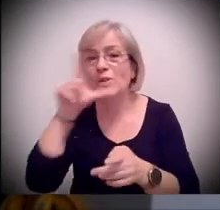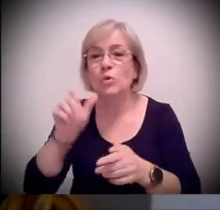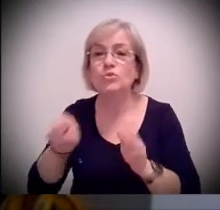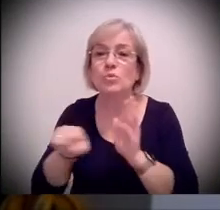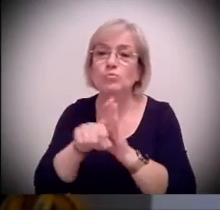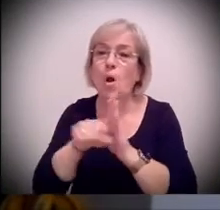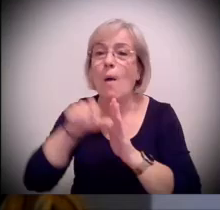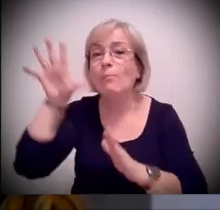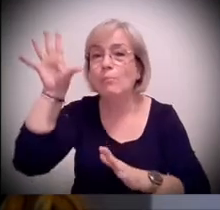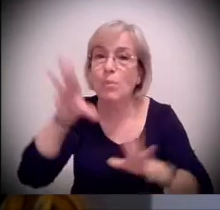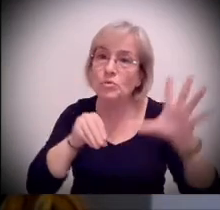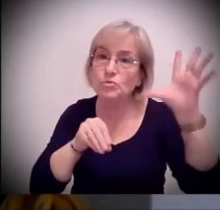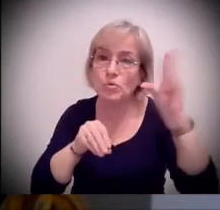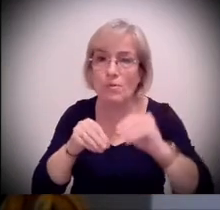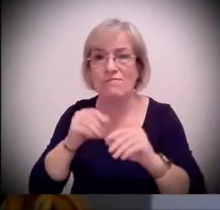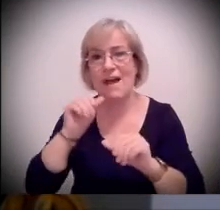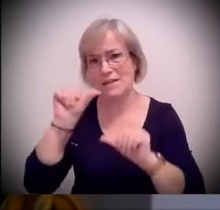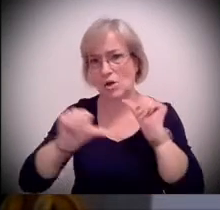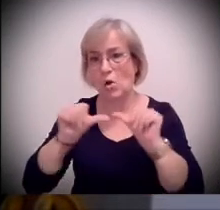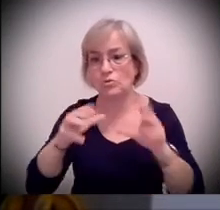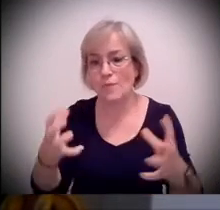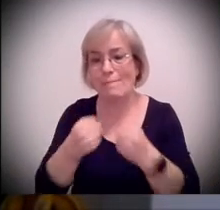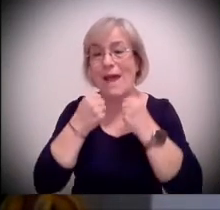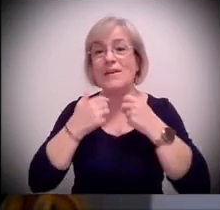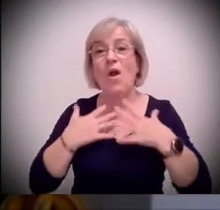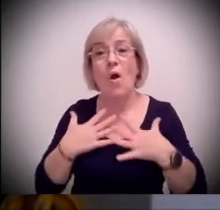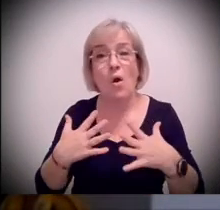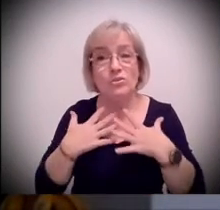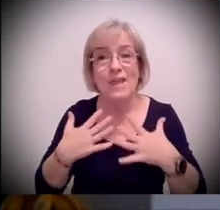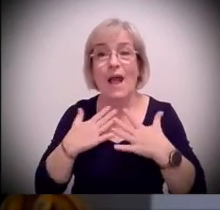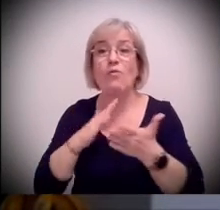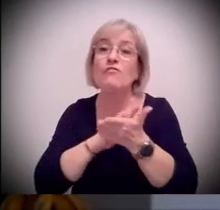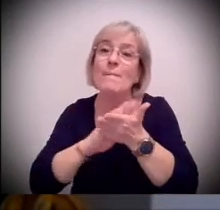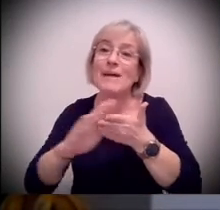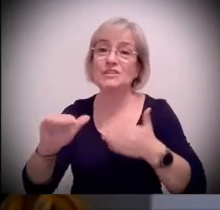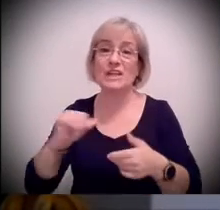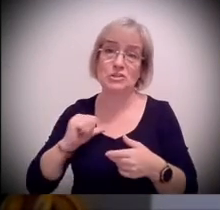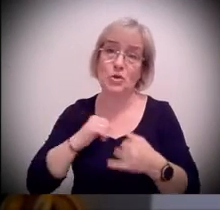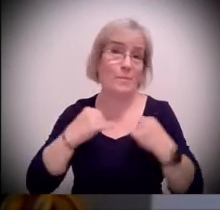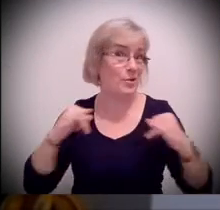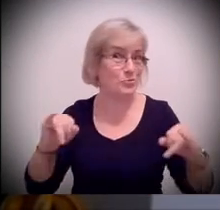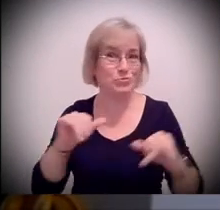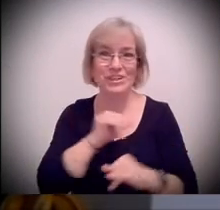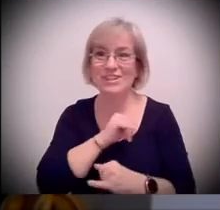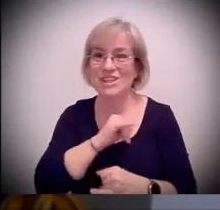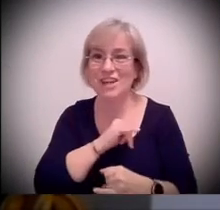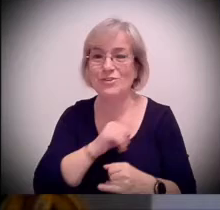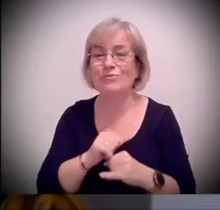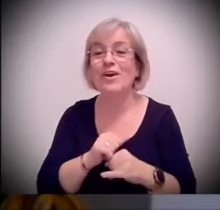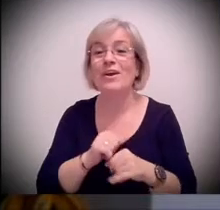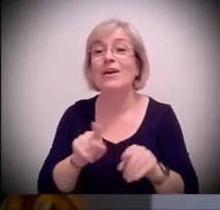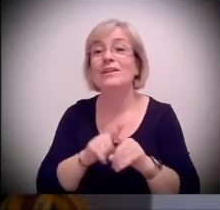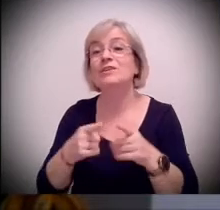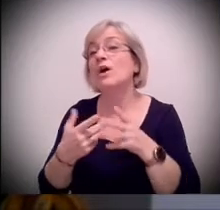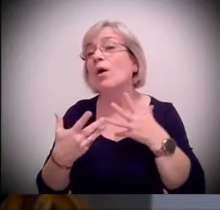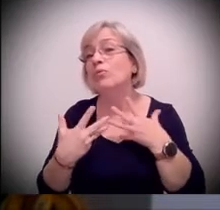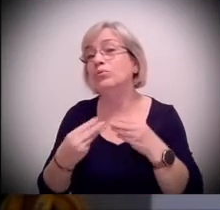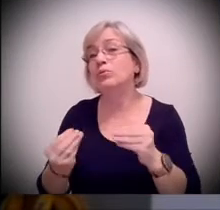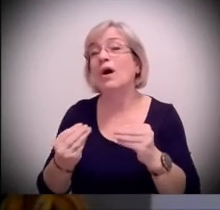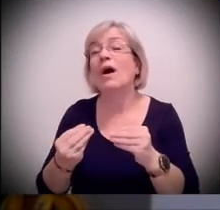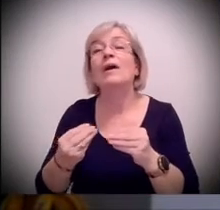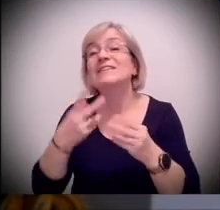potrzebny ludziom na podsumowanie roku, złapanie oddechu, wybaczenie sobie różnych grzeszków,